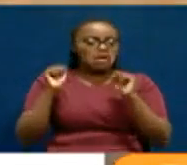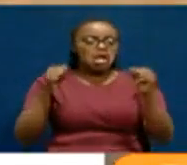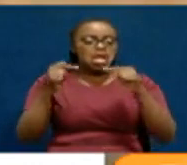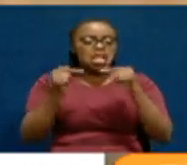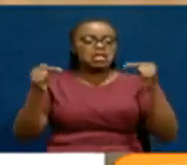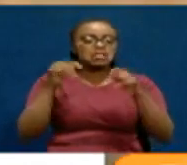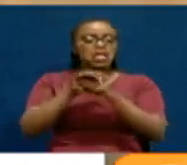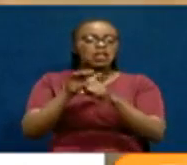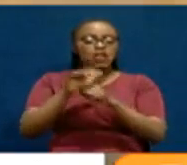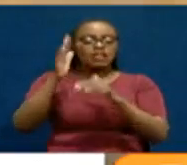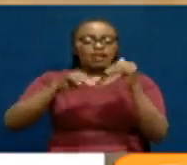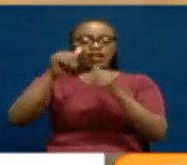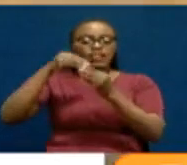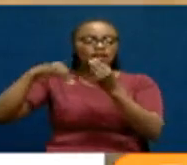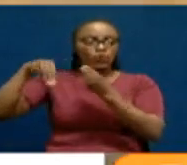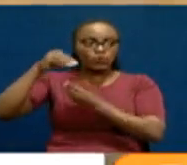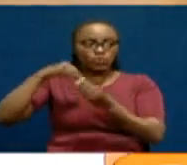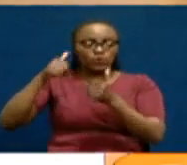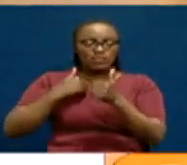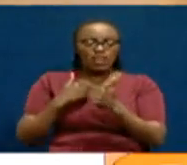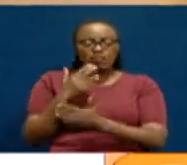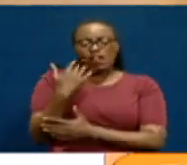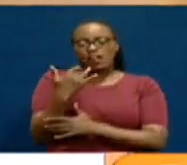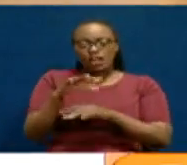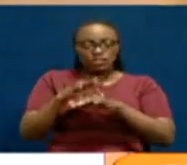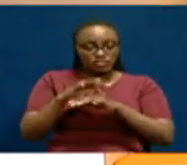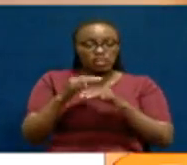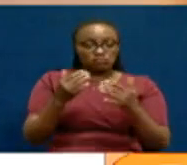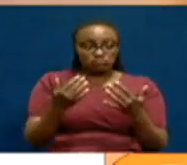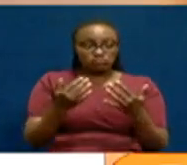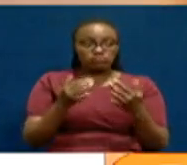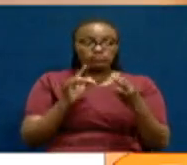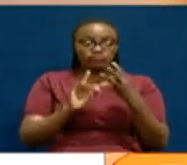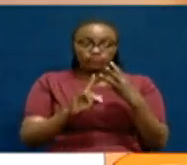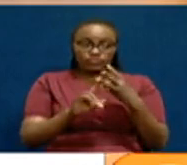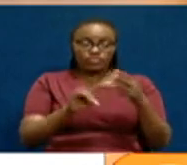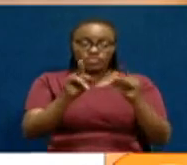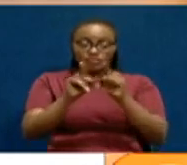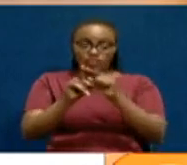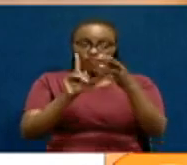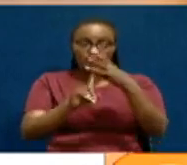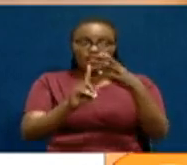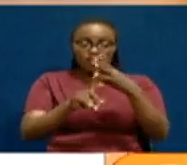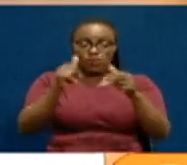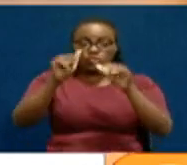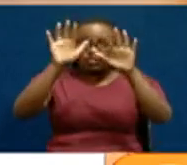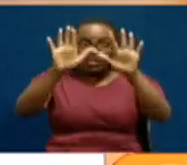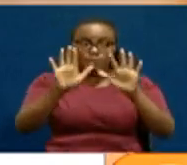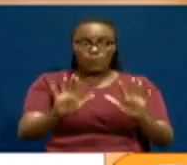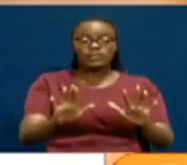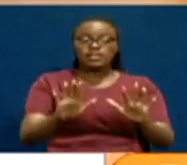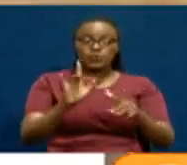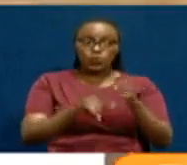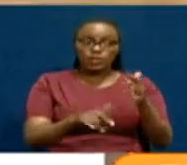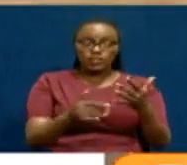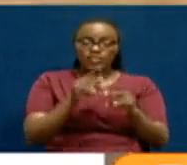hizi avocado zingine ziko na ngozi nyepesi. Okay? Na ya tatu ile ambayo ni muhimu sana ni kwamba